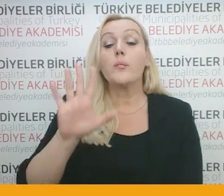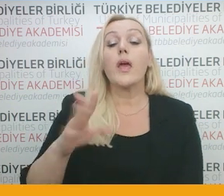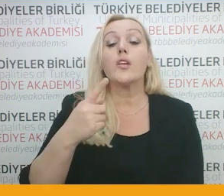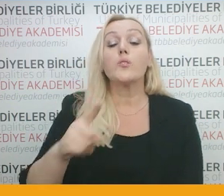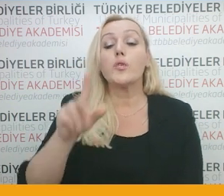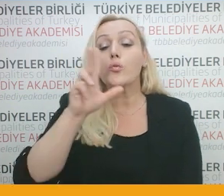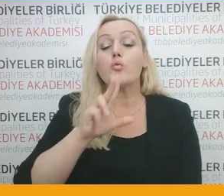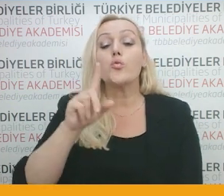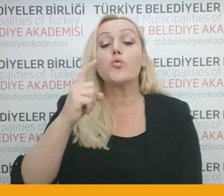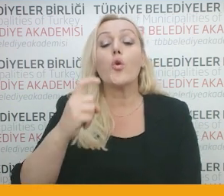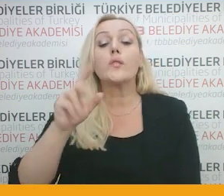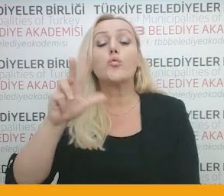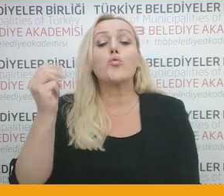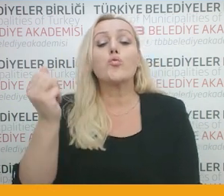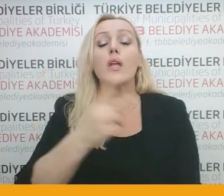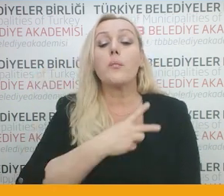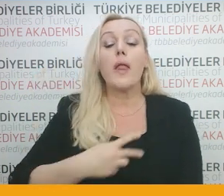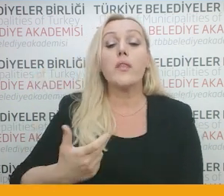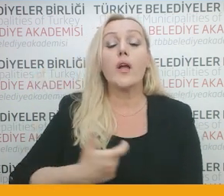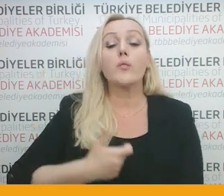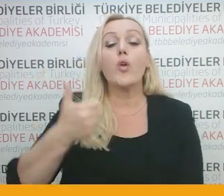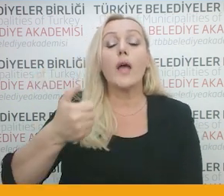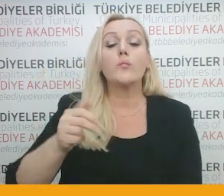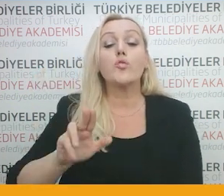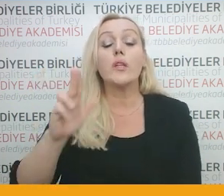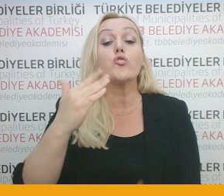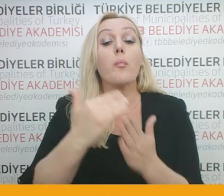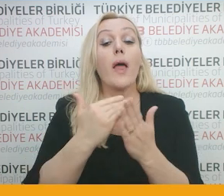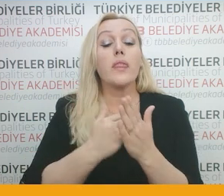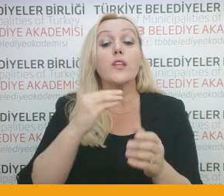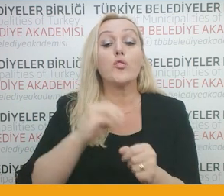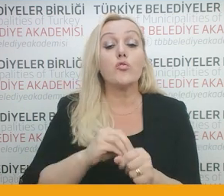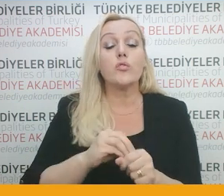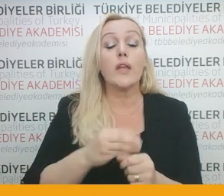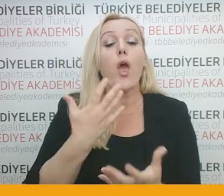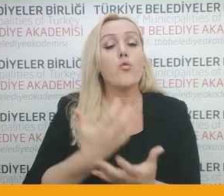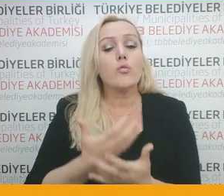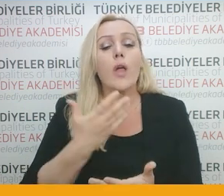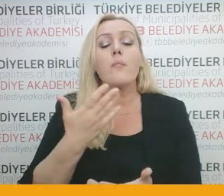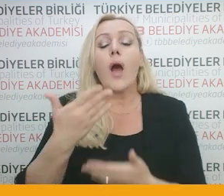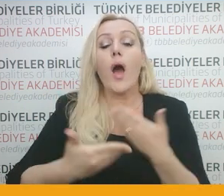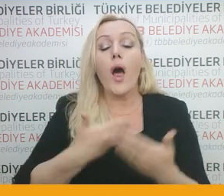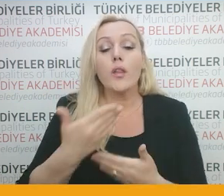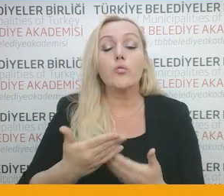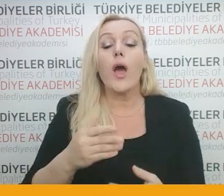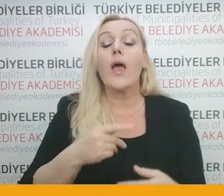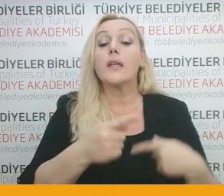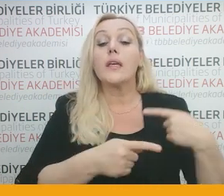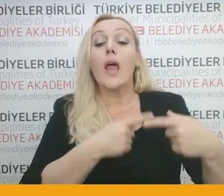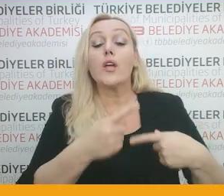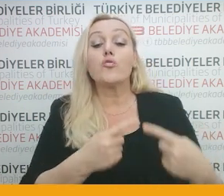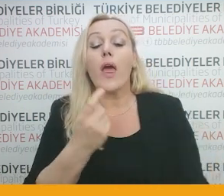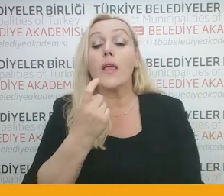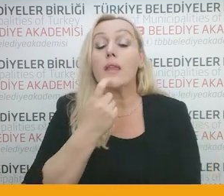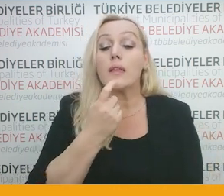5390 sayılı belediye kanununda 67. maddede de yüklenme kavramı geçiyor arkadaşlar. Gelecek yıllara yaygın hizmet yüklenmeleri başlığı